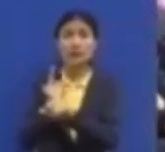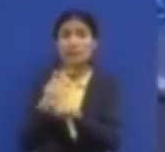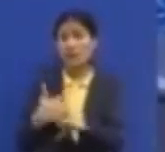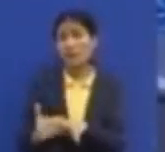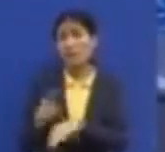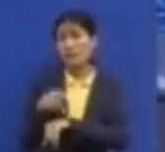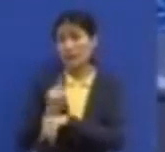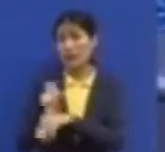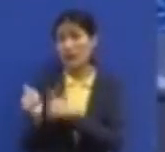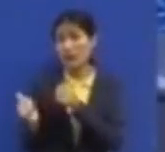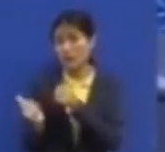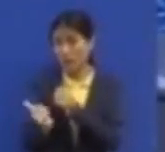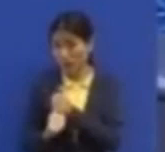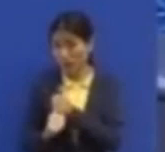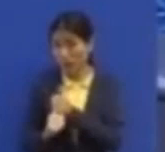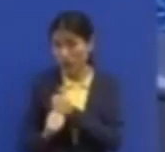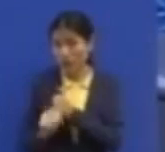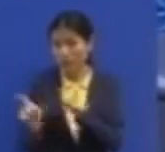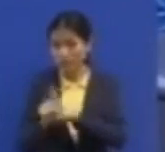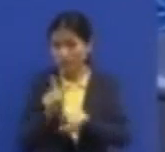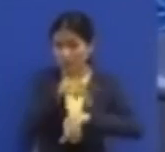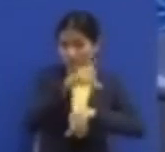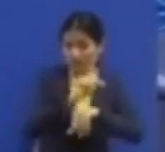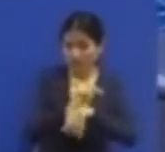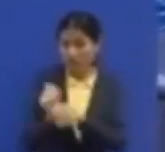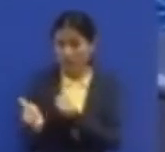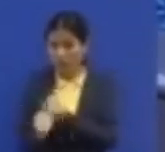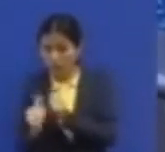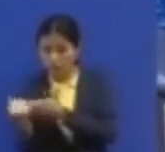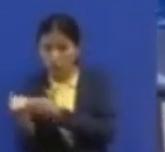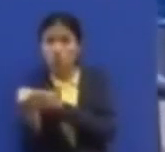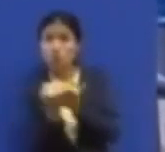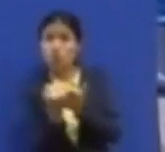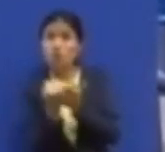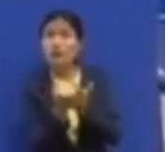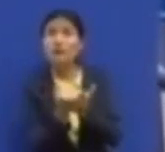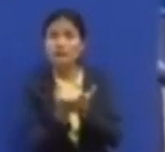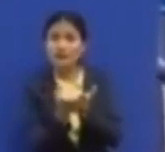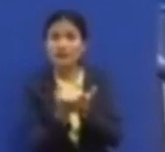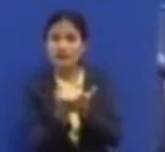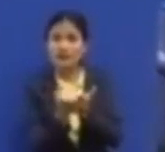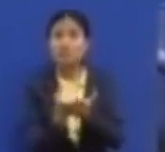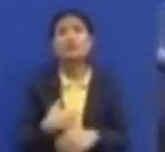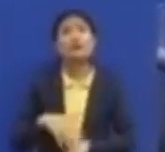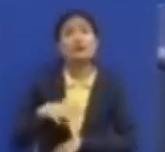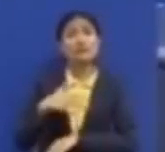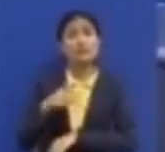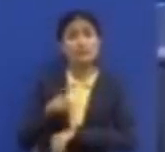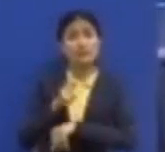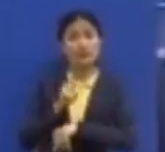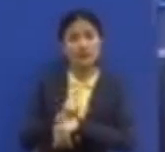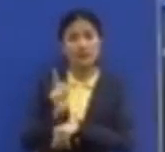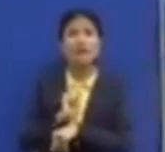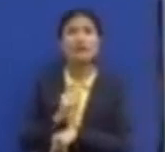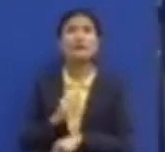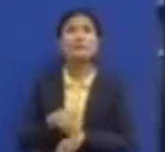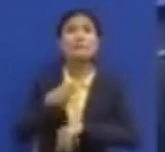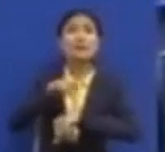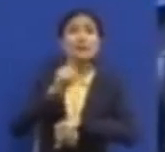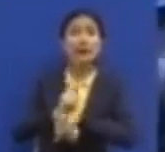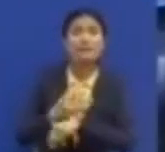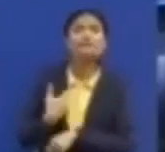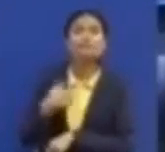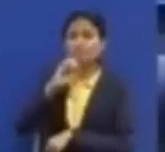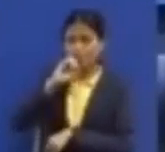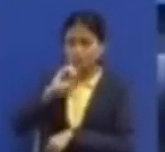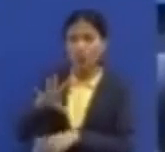น้าที่ช่วยประธานสภาในกิจการอันเป็นอำนาจหน้าที่ของประธานสภาหรือว่าปฏิบัติตามที่ประธานสภาได้มอ